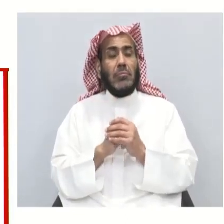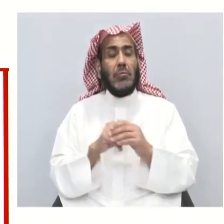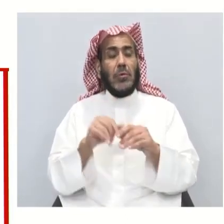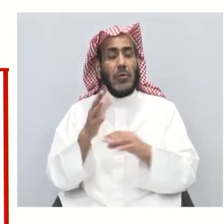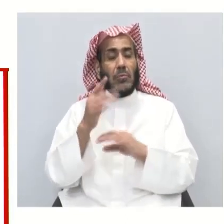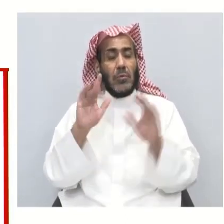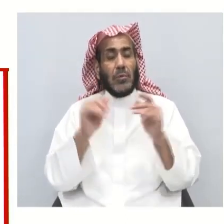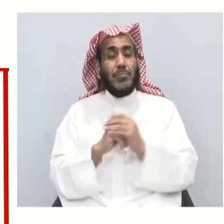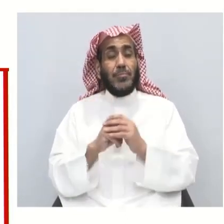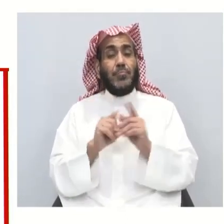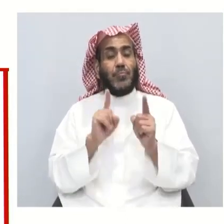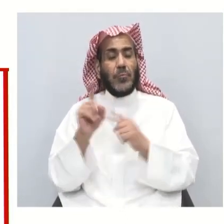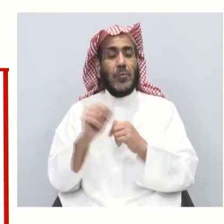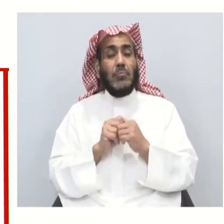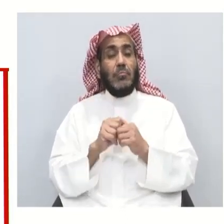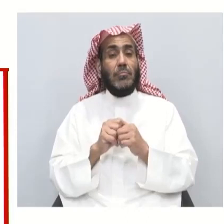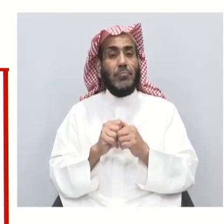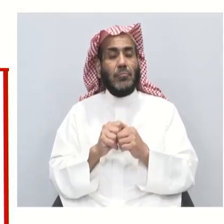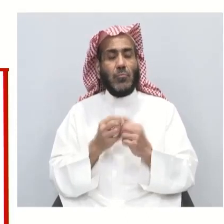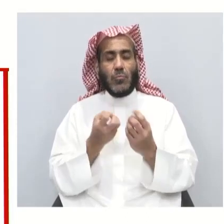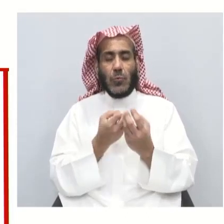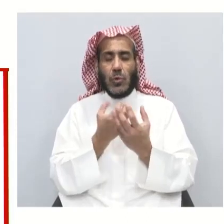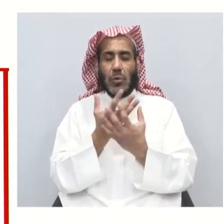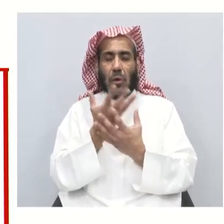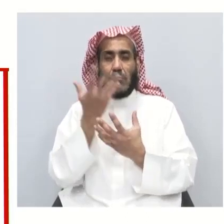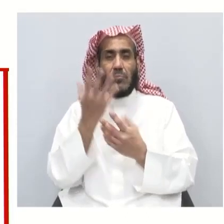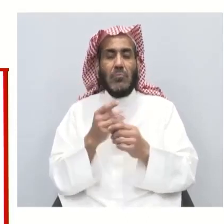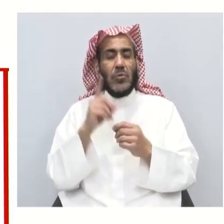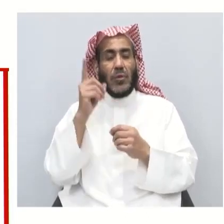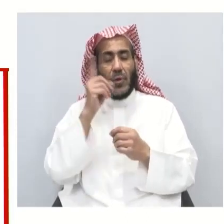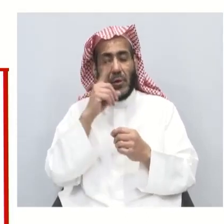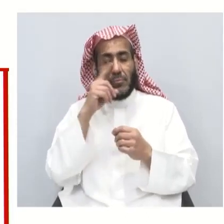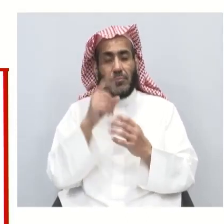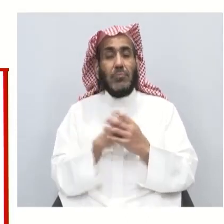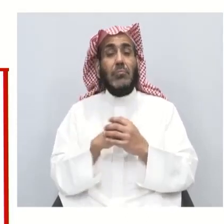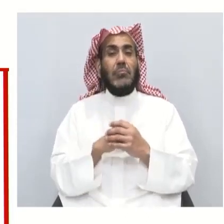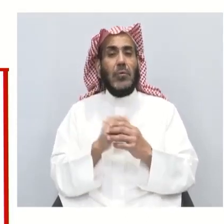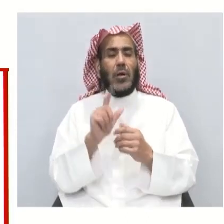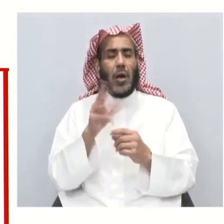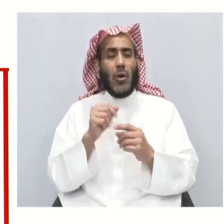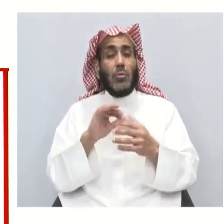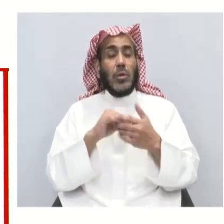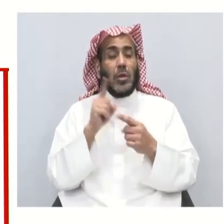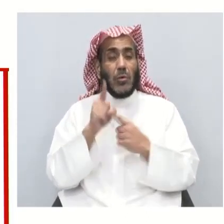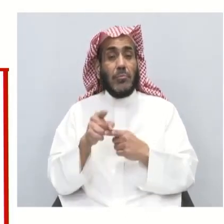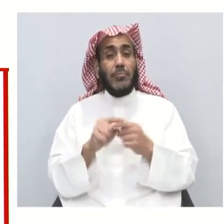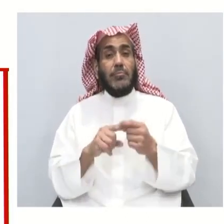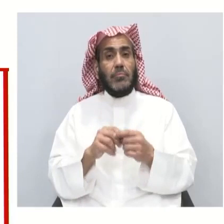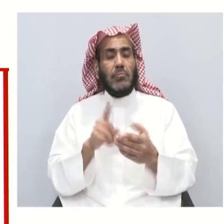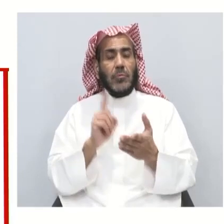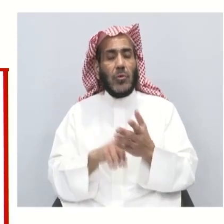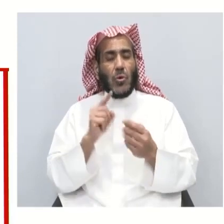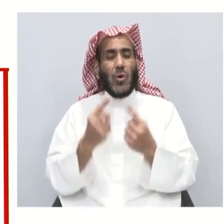أوراق خضراء كهذا، وأزهار صفراء. قال لكم صديقكم